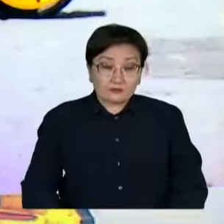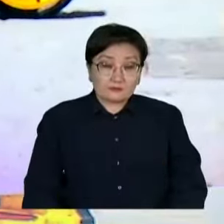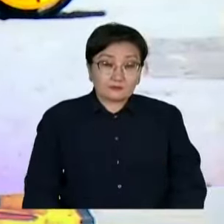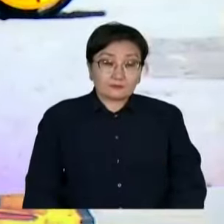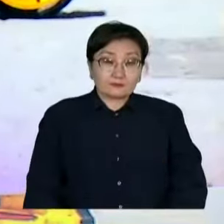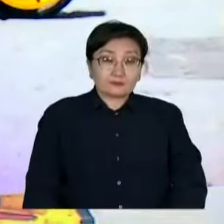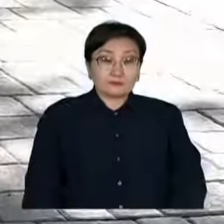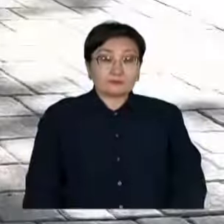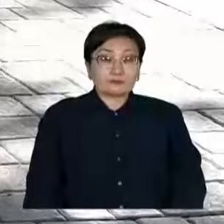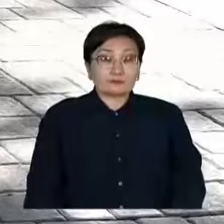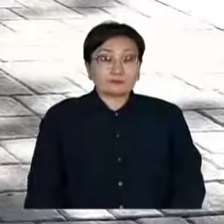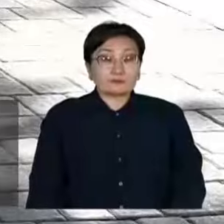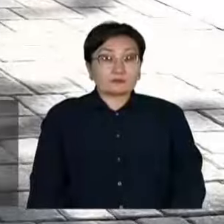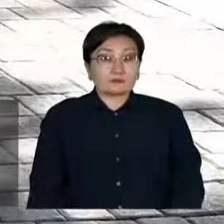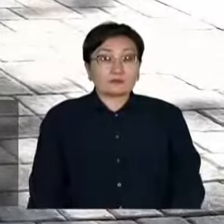баяндайды.